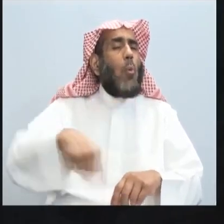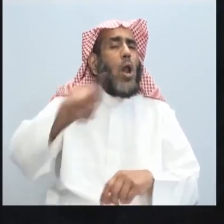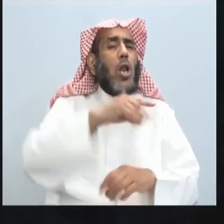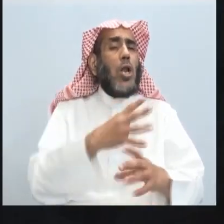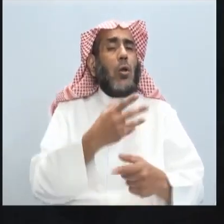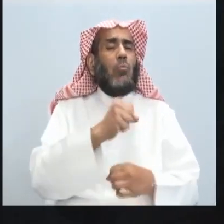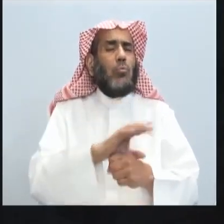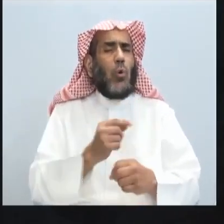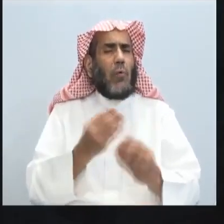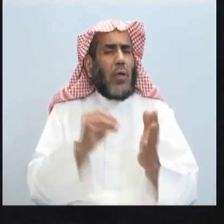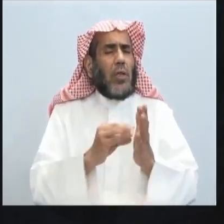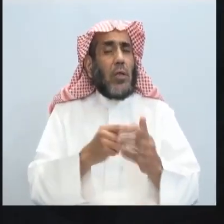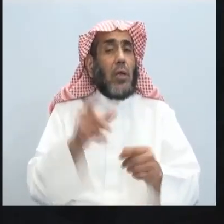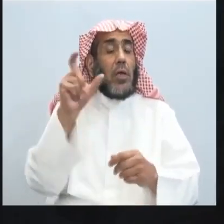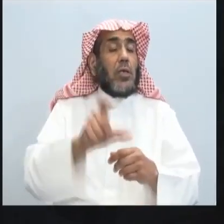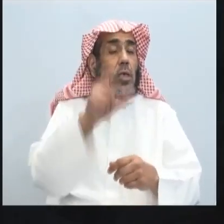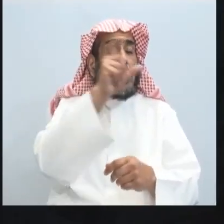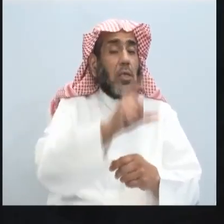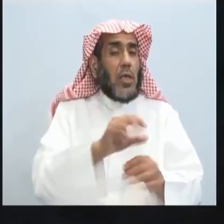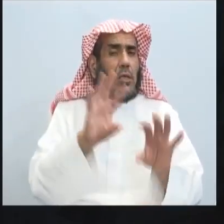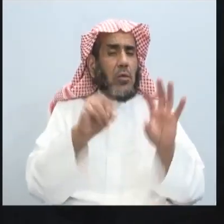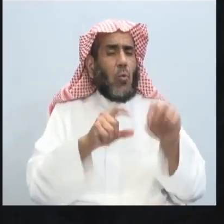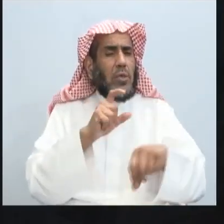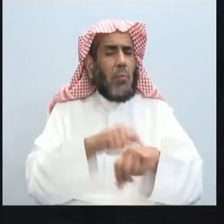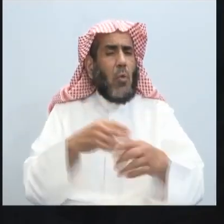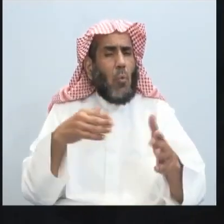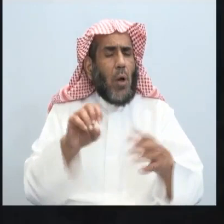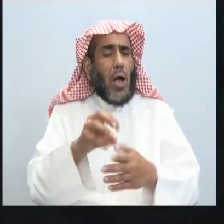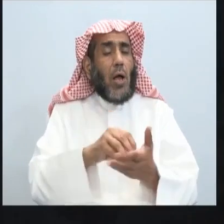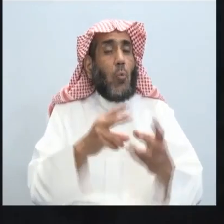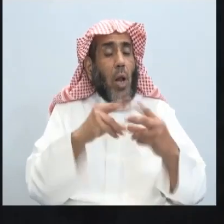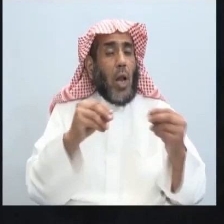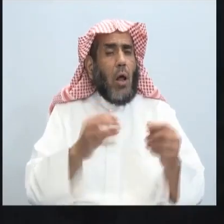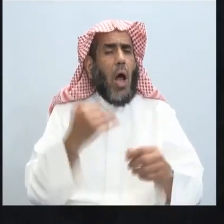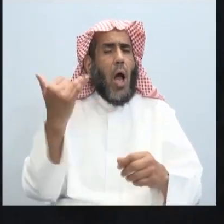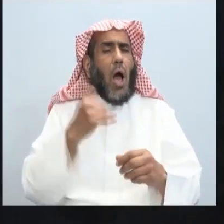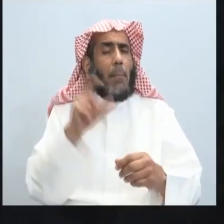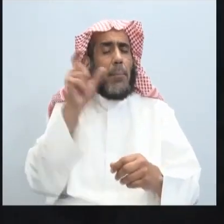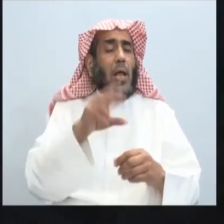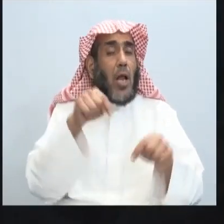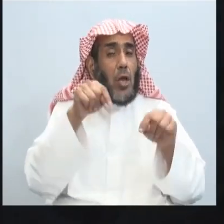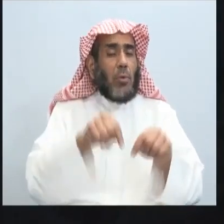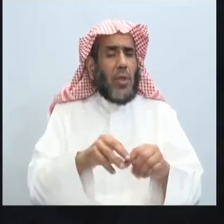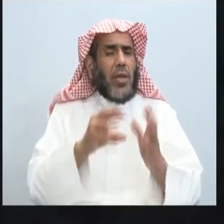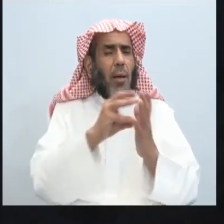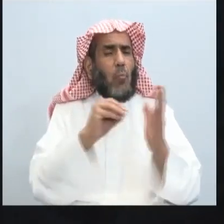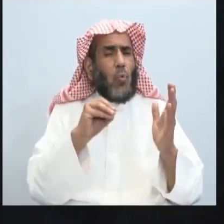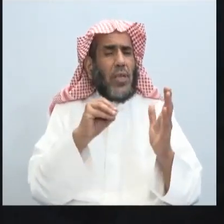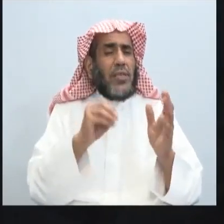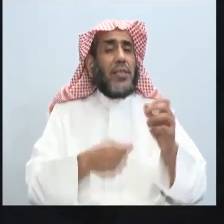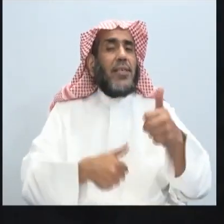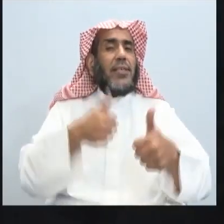في هذه القصه وعرفنا ايضا الشخصيات والقصه والزمان والمكان والحل وعرفنا ايضا اهم شخصيات القصه اليوم نتحدث عن نموذج اختبار